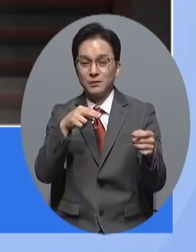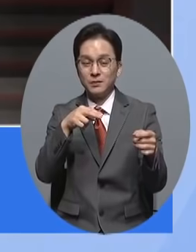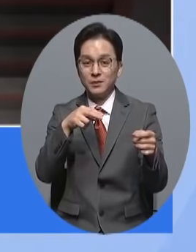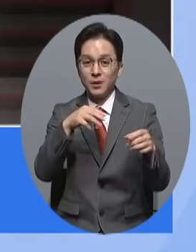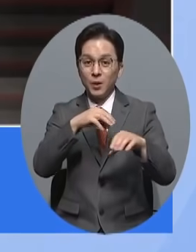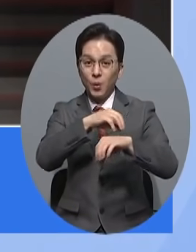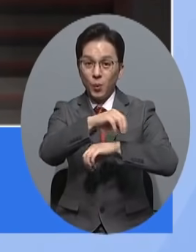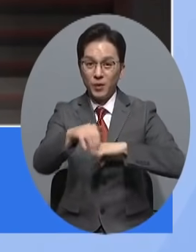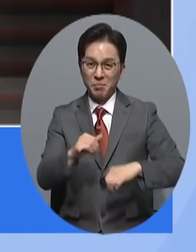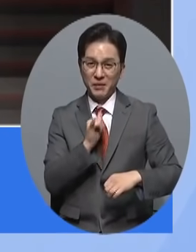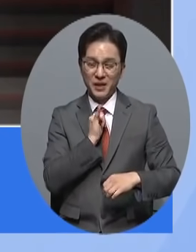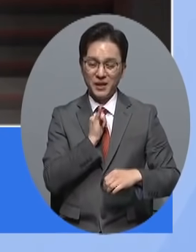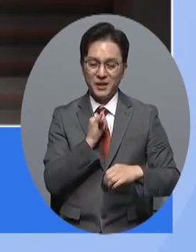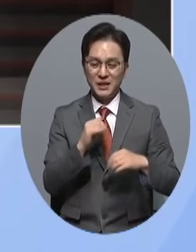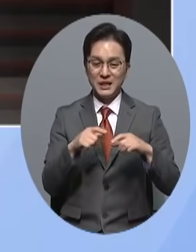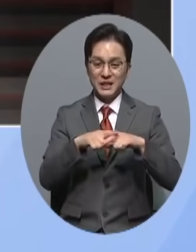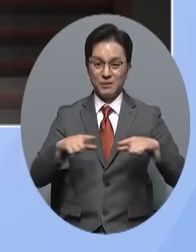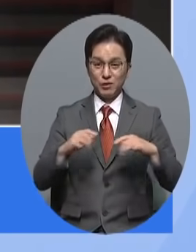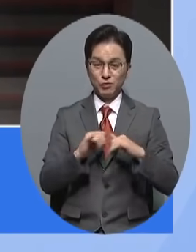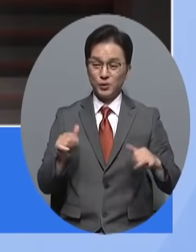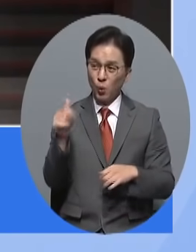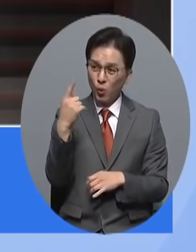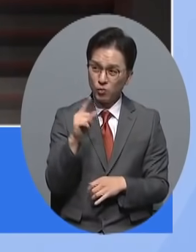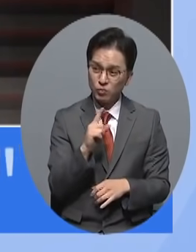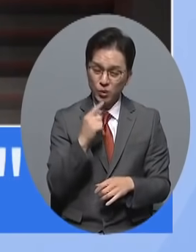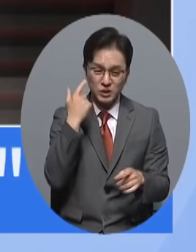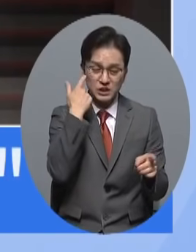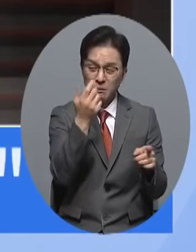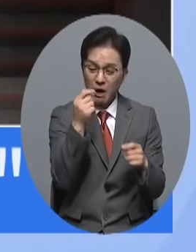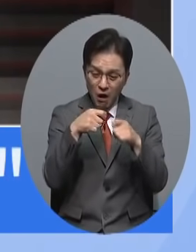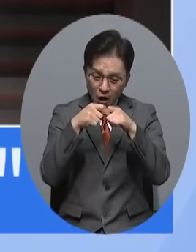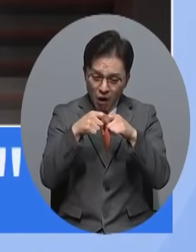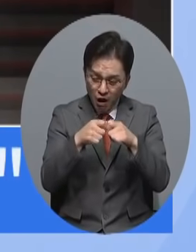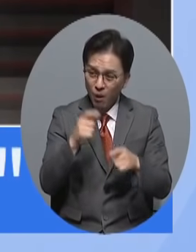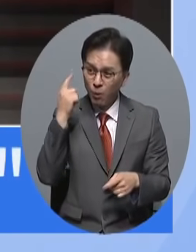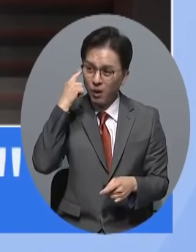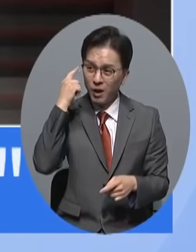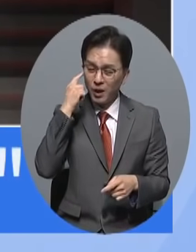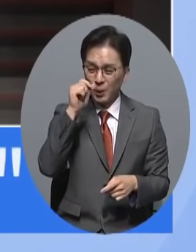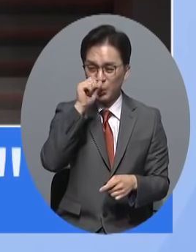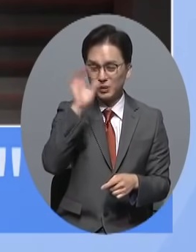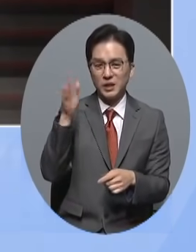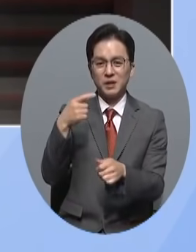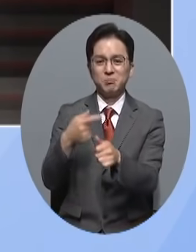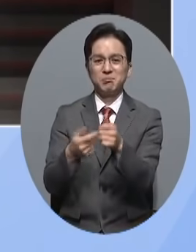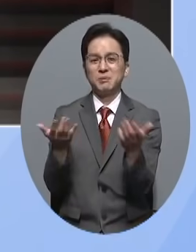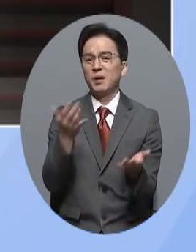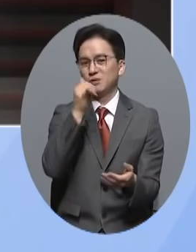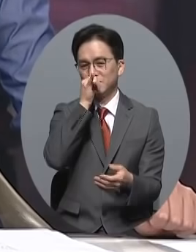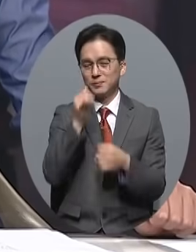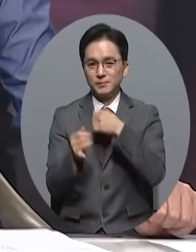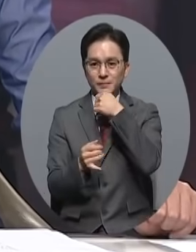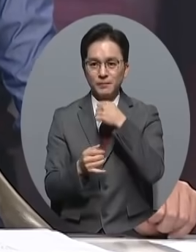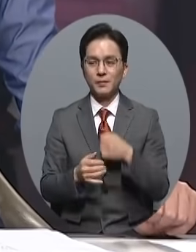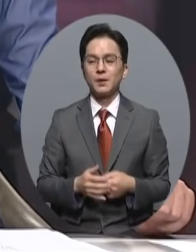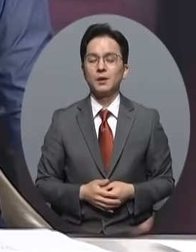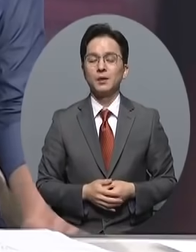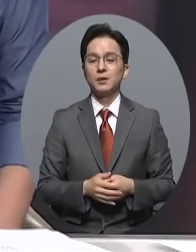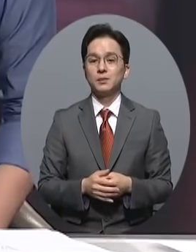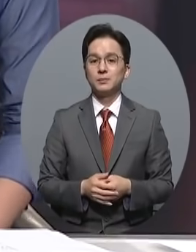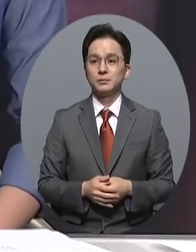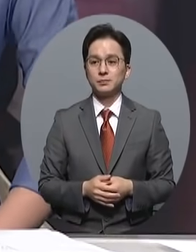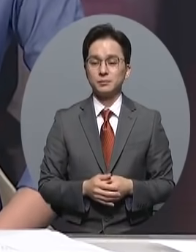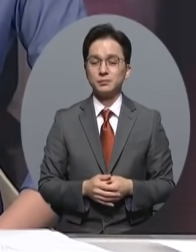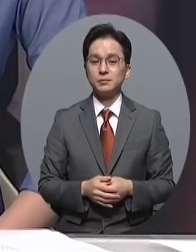조금 소폭 조정된 걸 보면은 여기에 많이 흔들린 건 아니지 않느냐. 저는 그렇게 분석을 합니다. 예. 네, 홍준표 후보는 대장동 의혹을 두고도